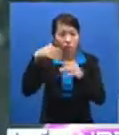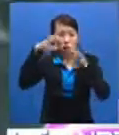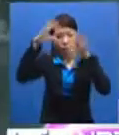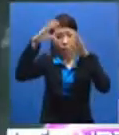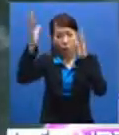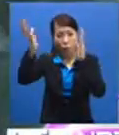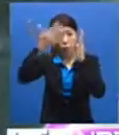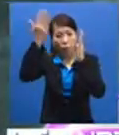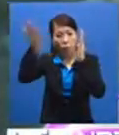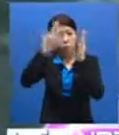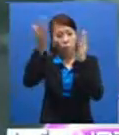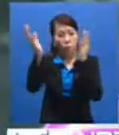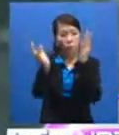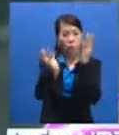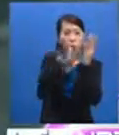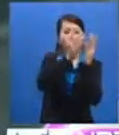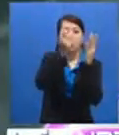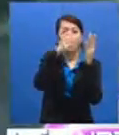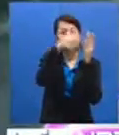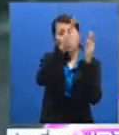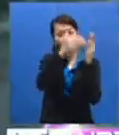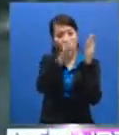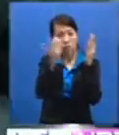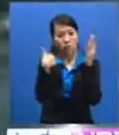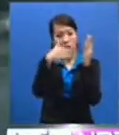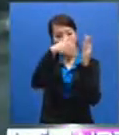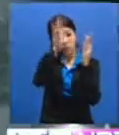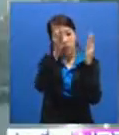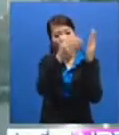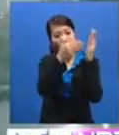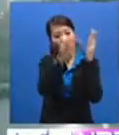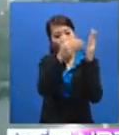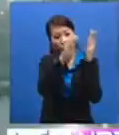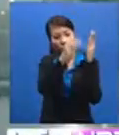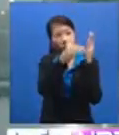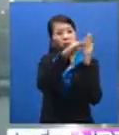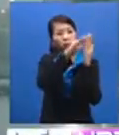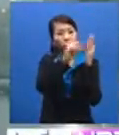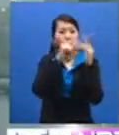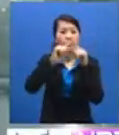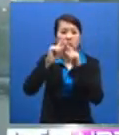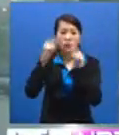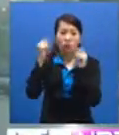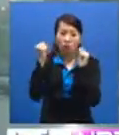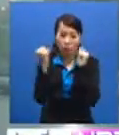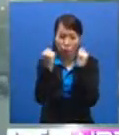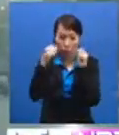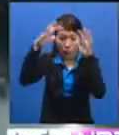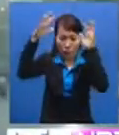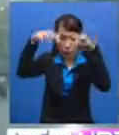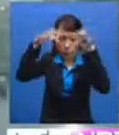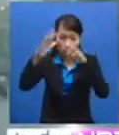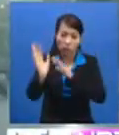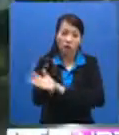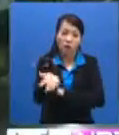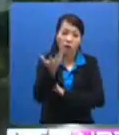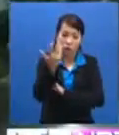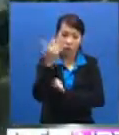จินเข้ามาปกประ ประเทศไทยตอนบนทำให้พ้ากเนื้อและพ้ากตะวนออกเช cureมีโอกาศเย็และมีเหมากในตอนเช้า